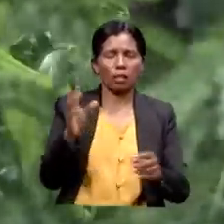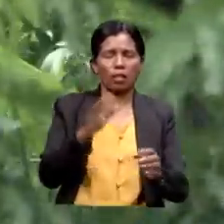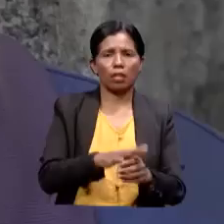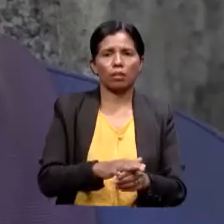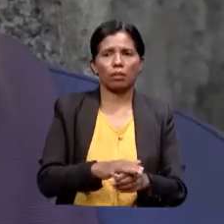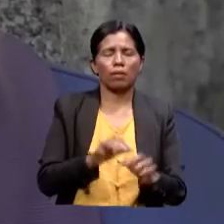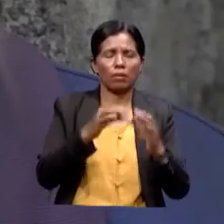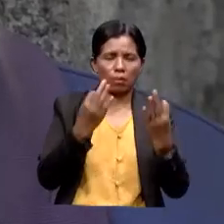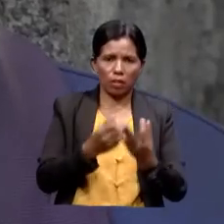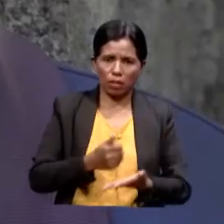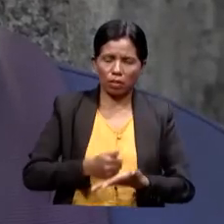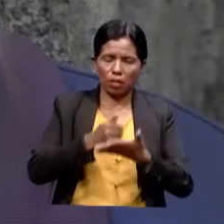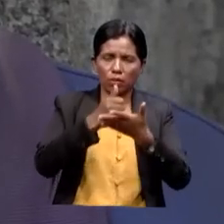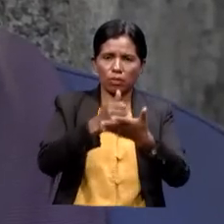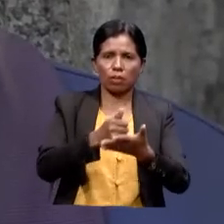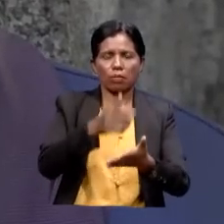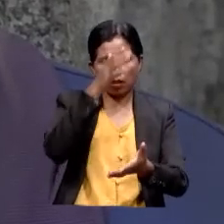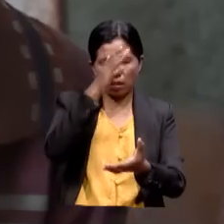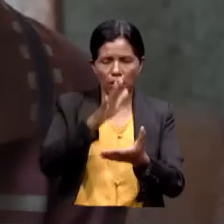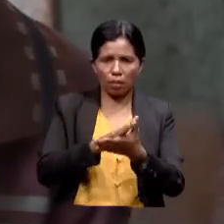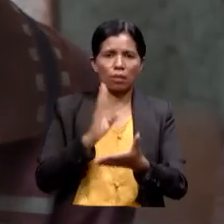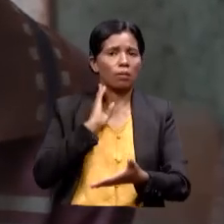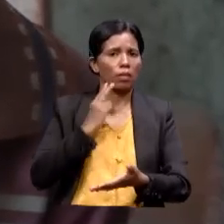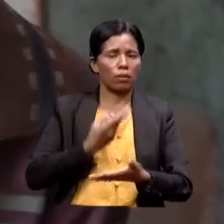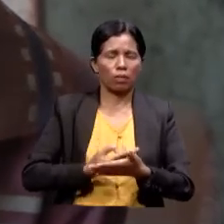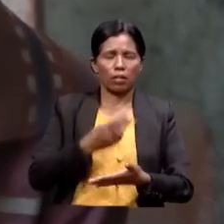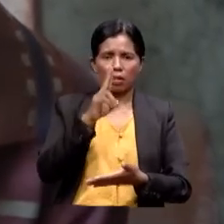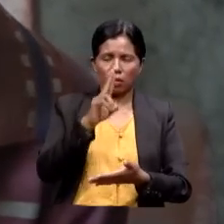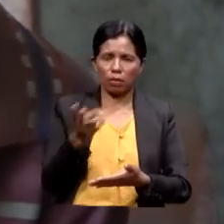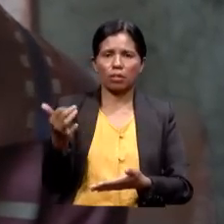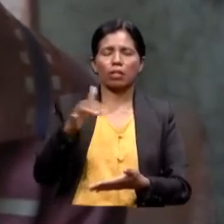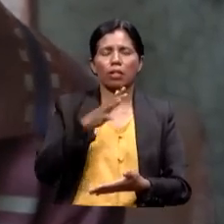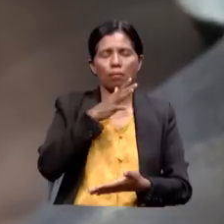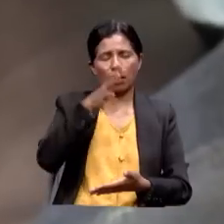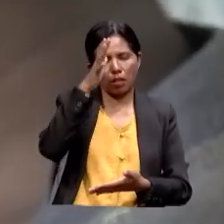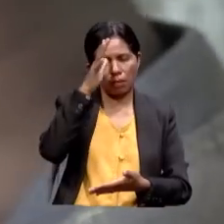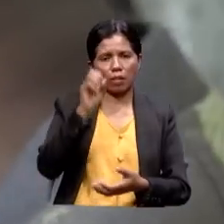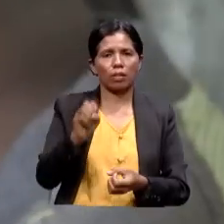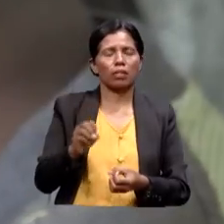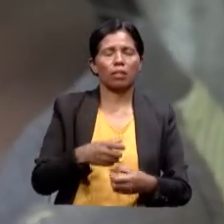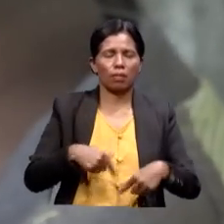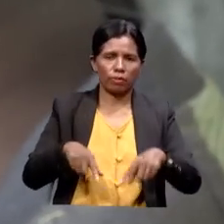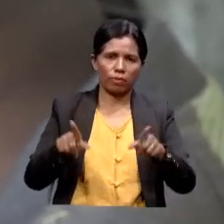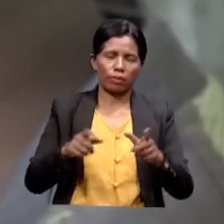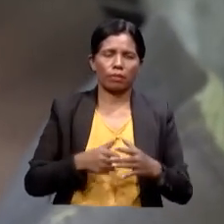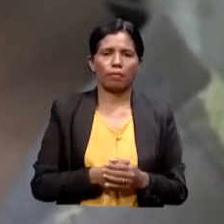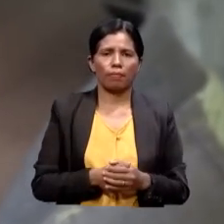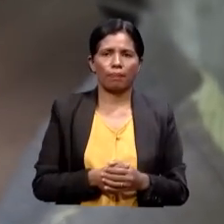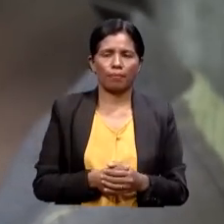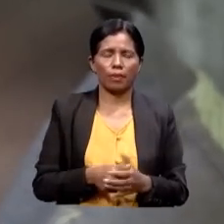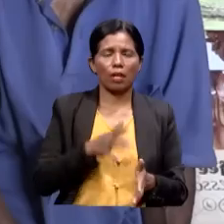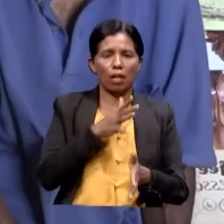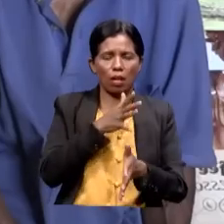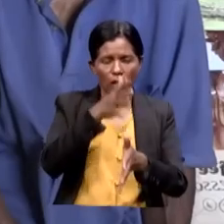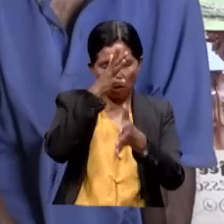hamahanan, tamatan ba ne kabeng no be uang na rua nebe sira ni inang no aman husik hela. Avo Benjamin, o